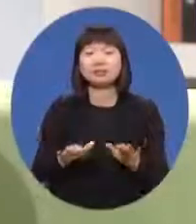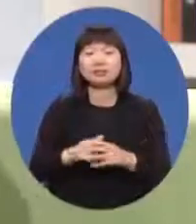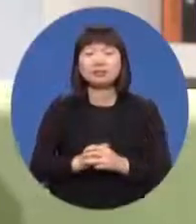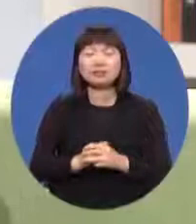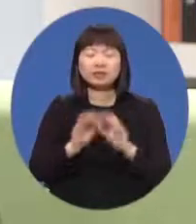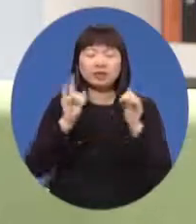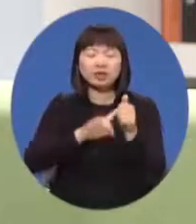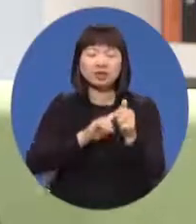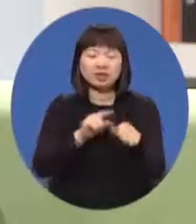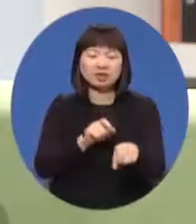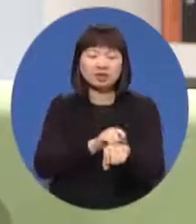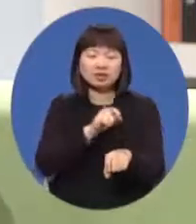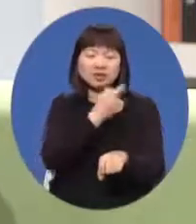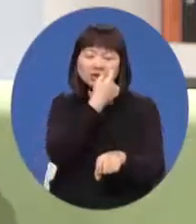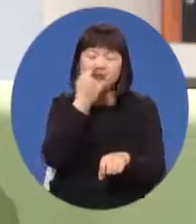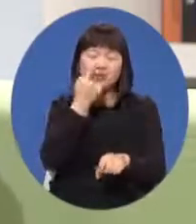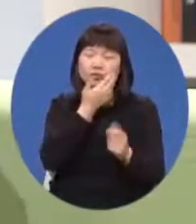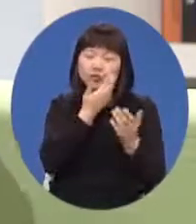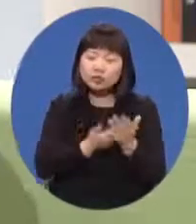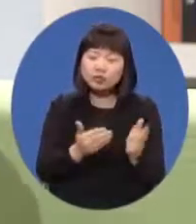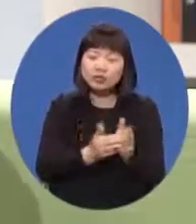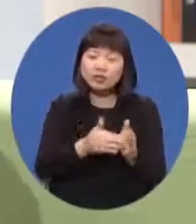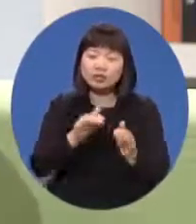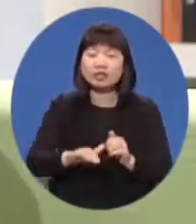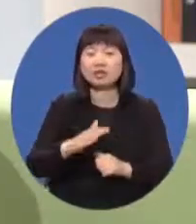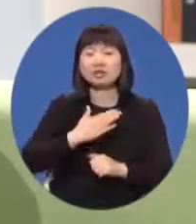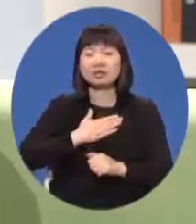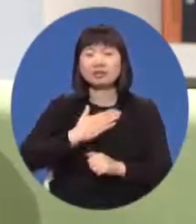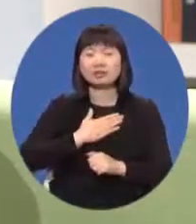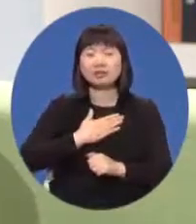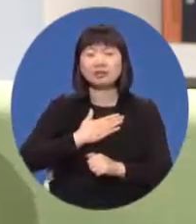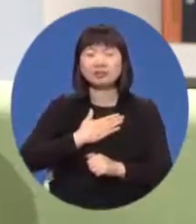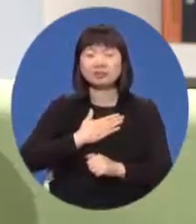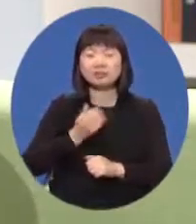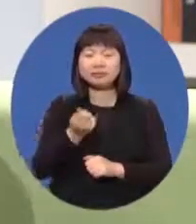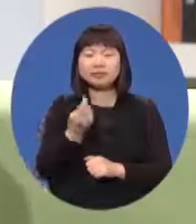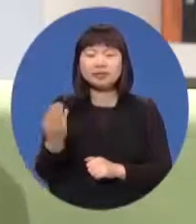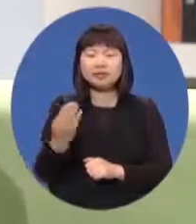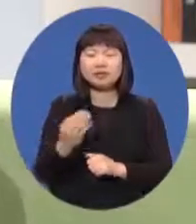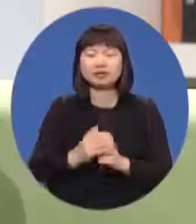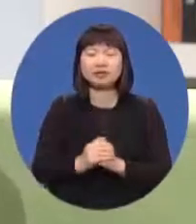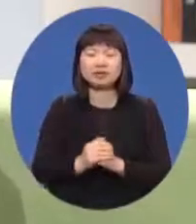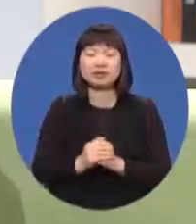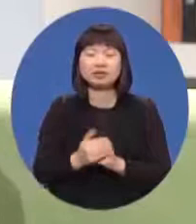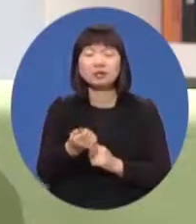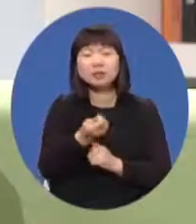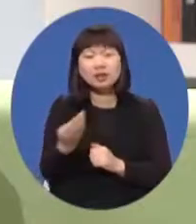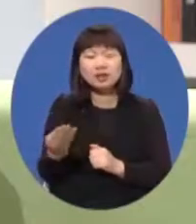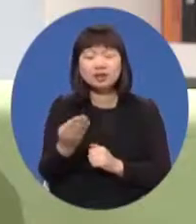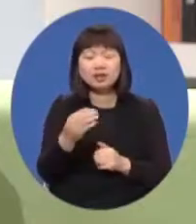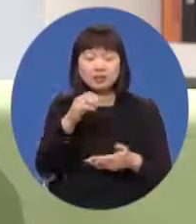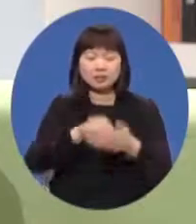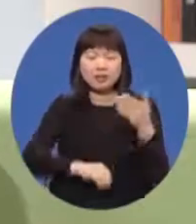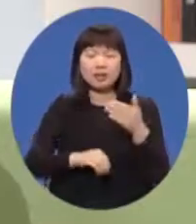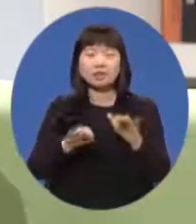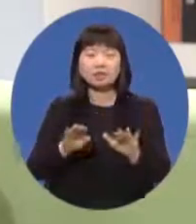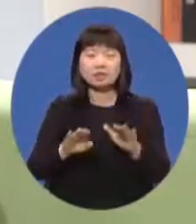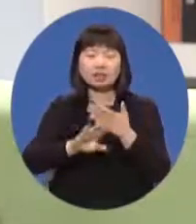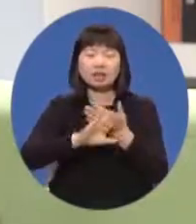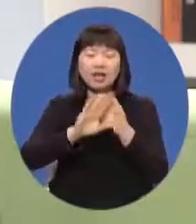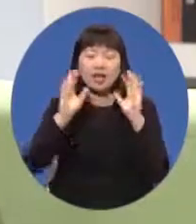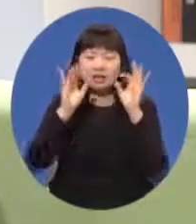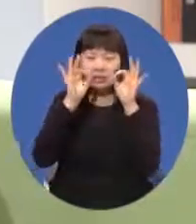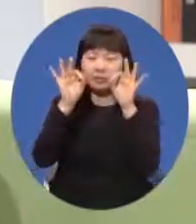그 아이들의 특징도 굉장히 중요한데 네. 제가 그런 몇 명, 140 넘는 아이들 몇 명을 제외하고 다른